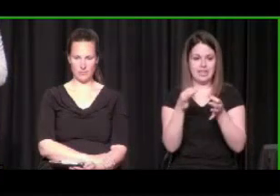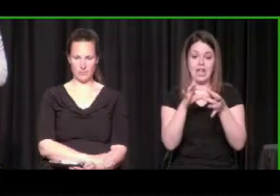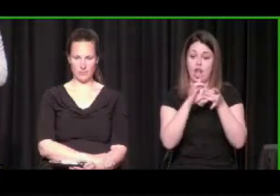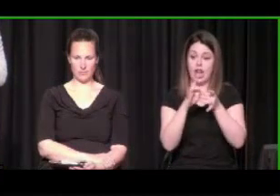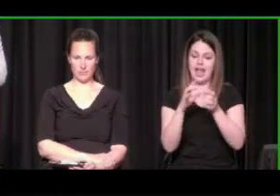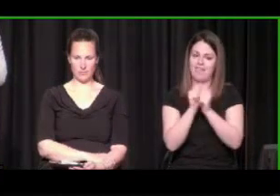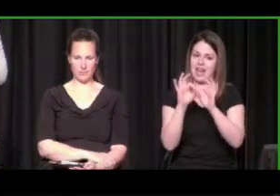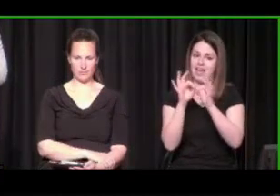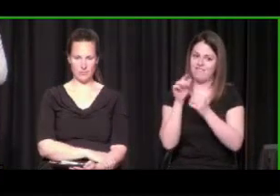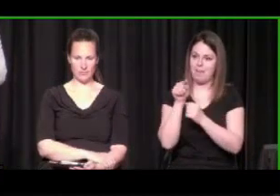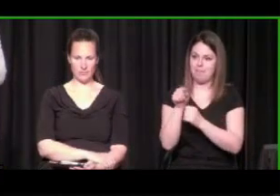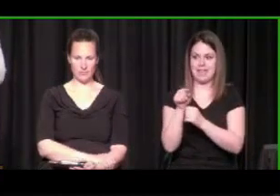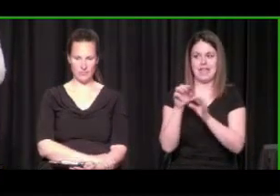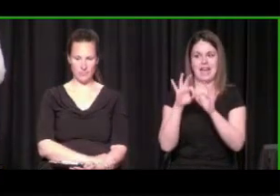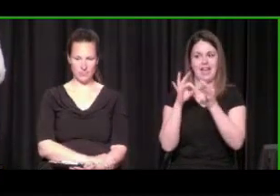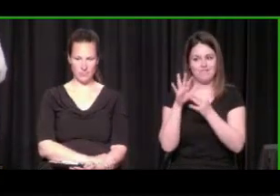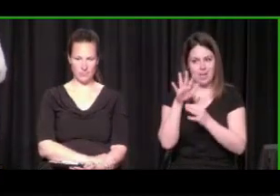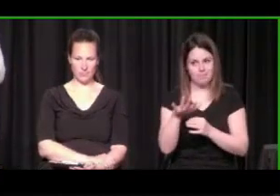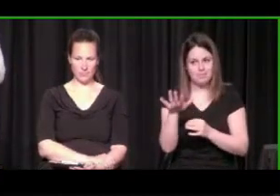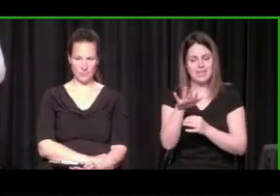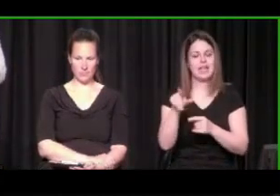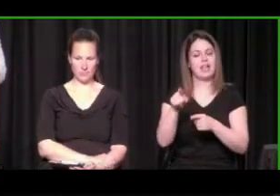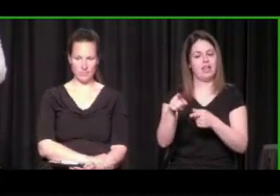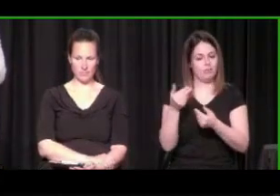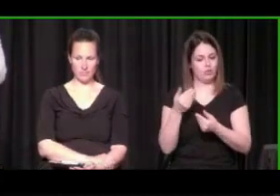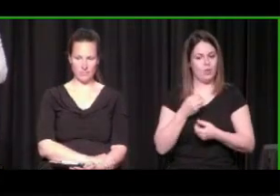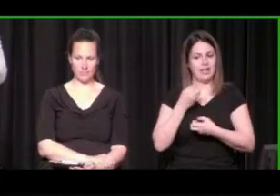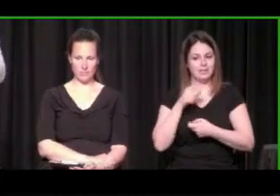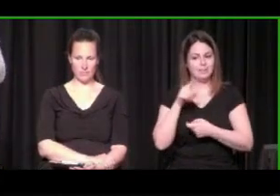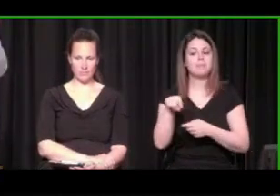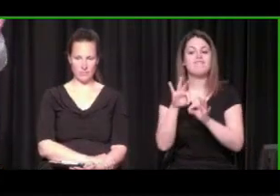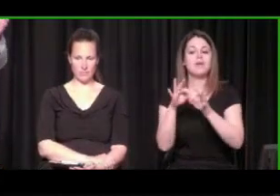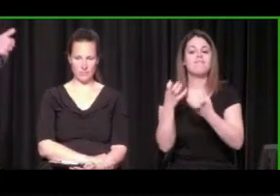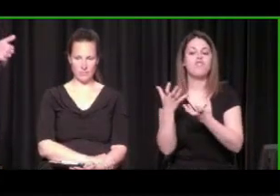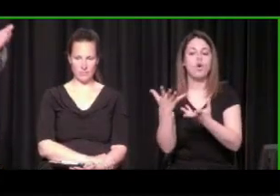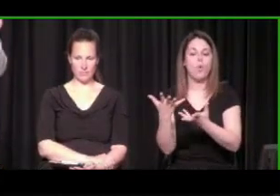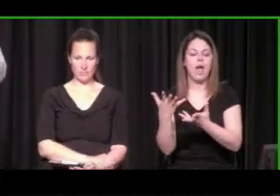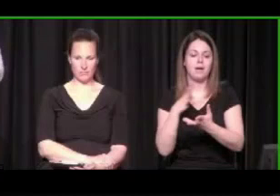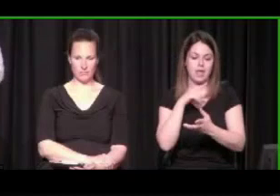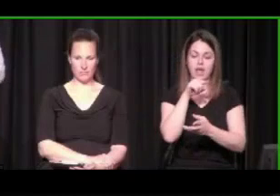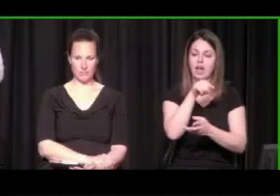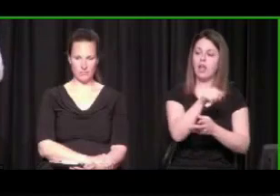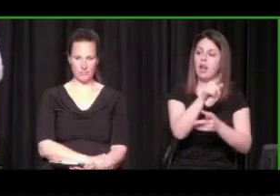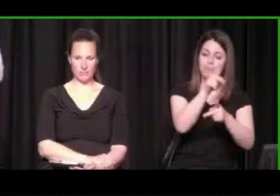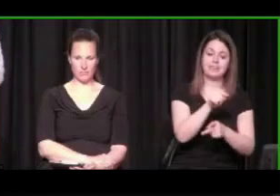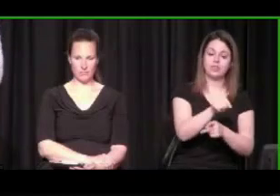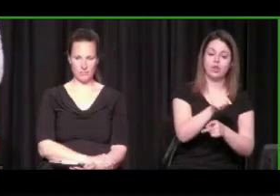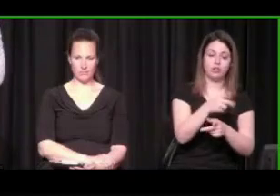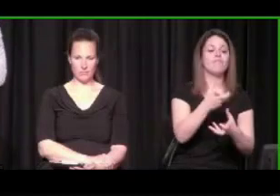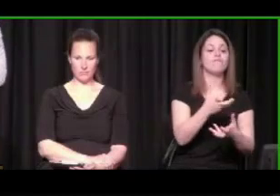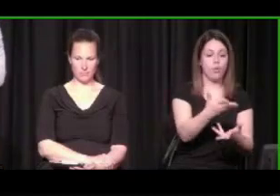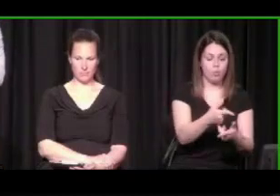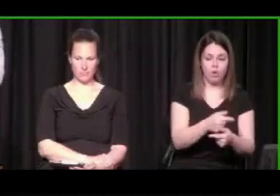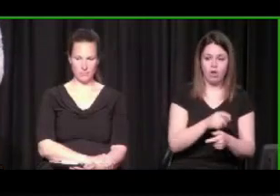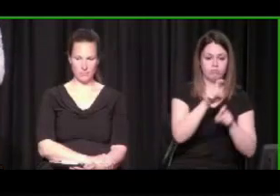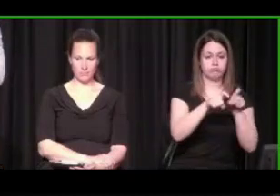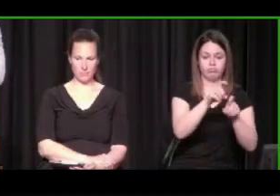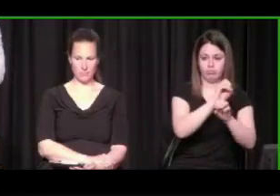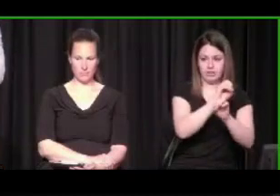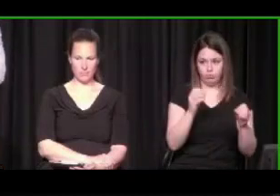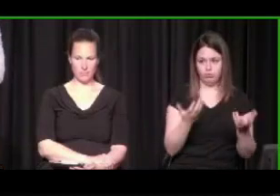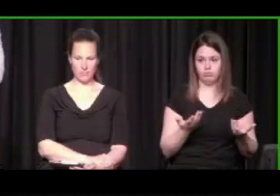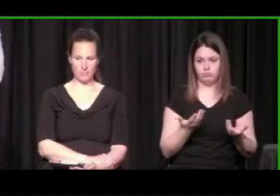avec la famille, on va faire en sorte que la famille exprime ce qu'elle souhaite, sans nécessairement chercher à obtenir l'avis de la personne elle-même.